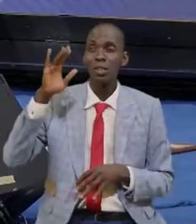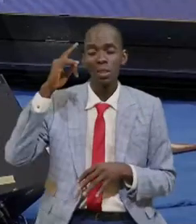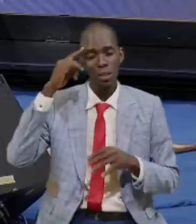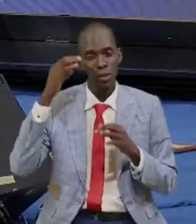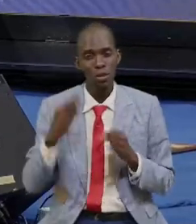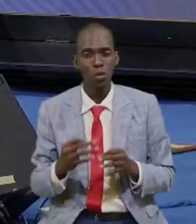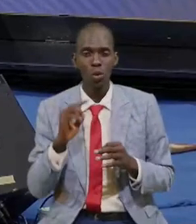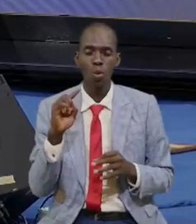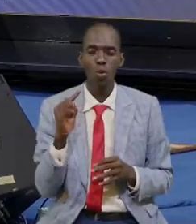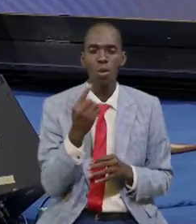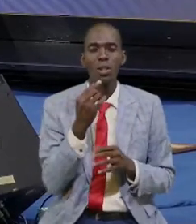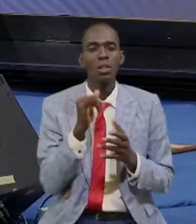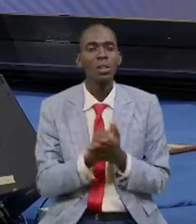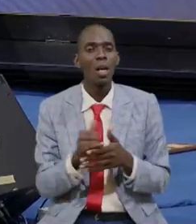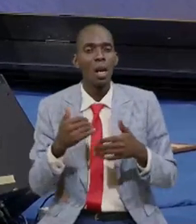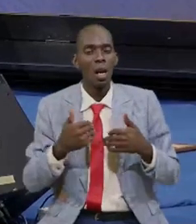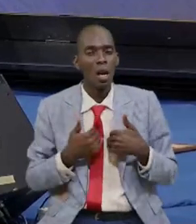tes seules décisions